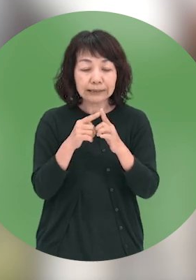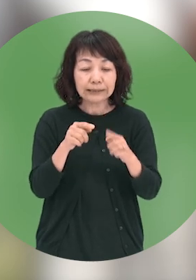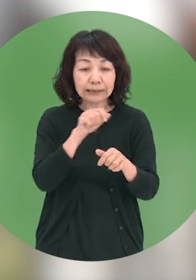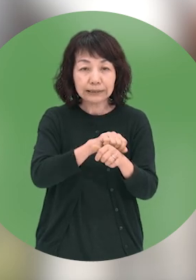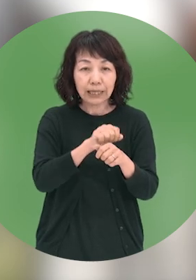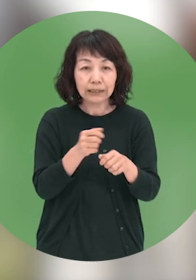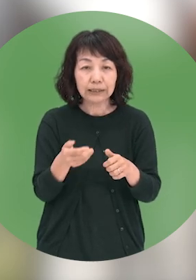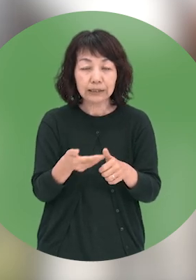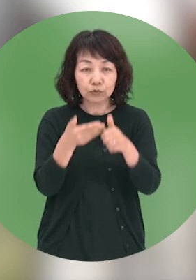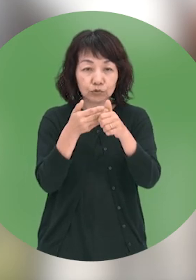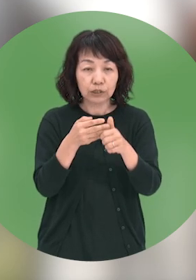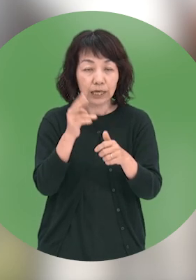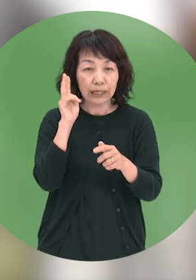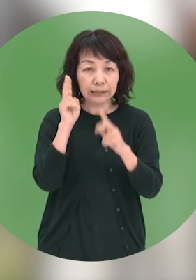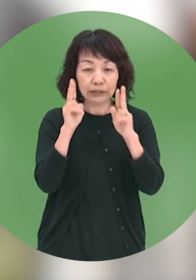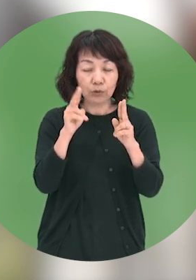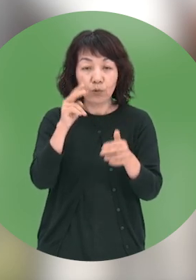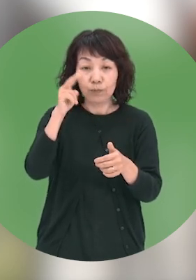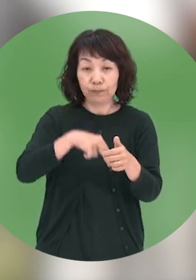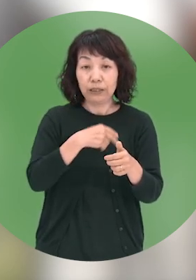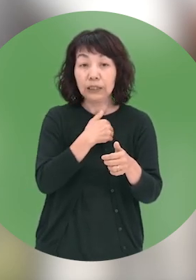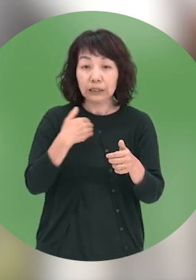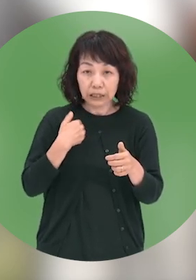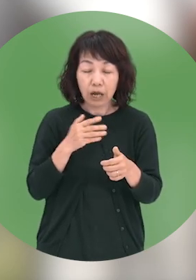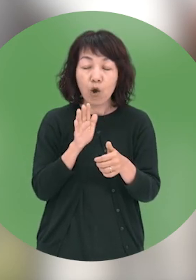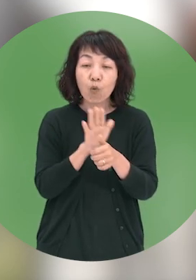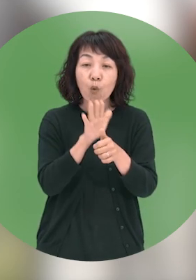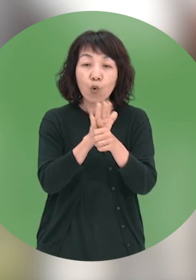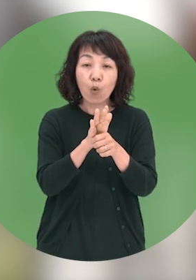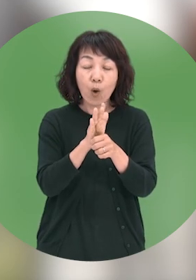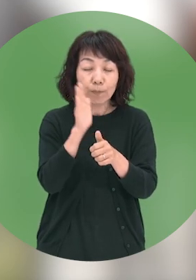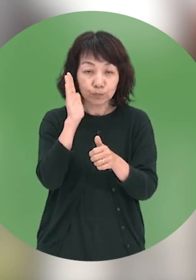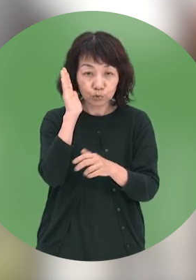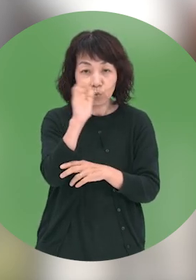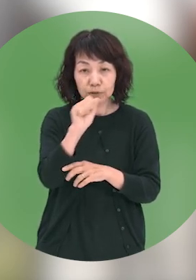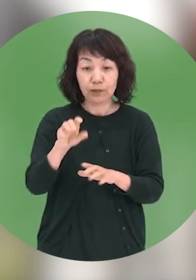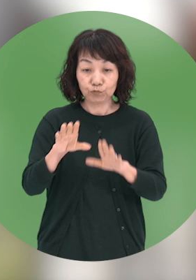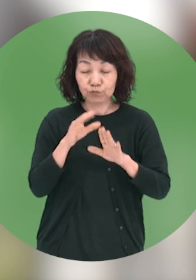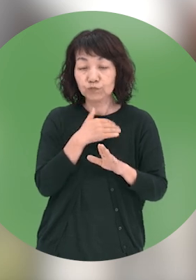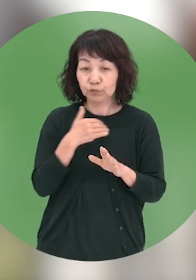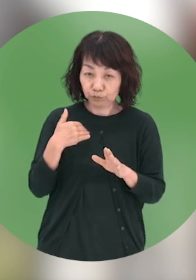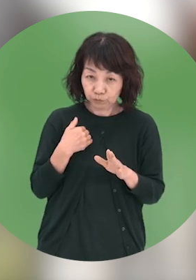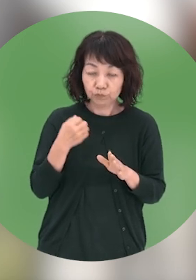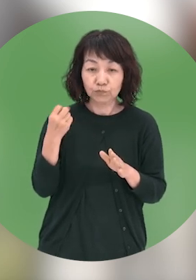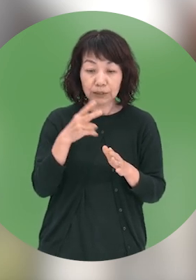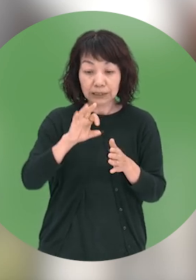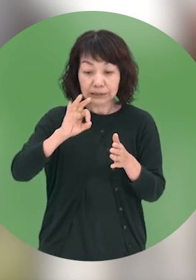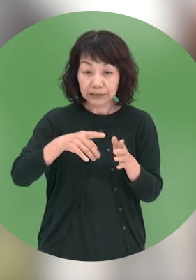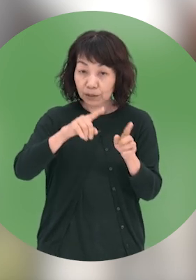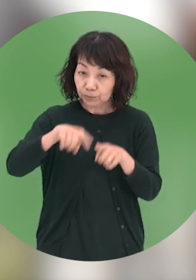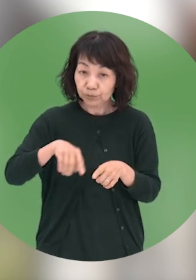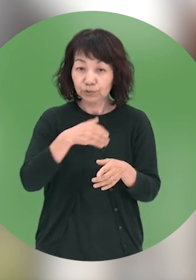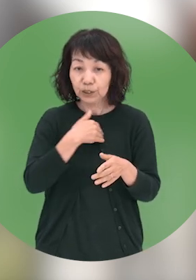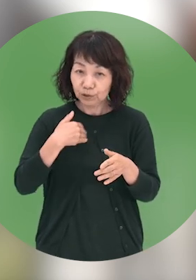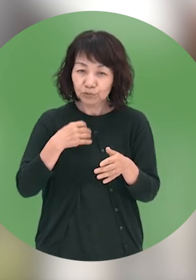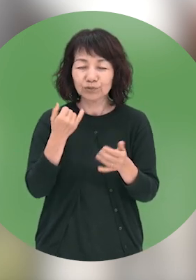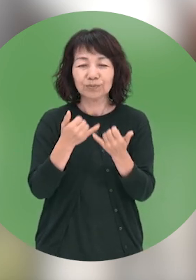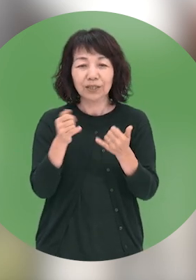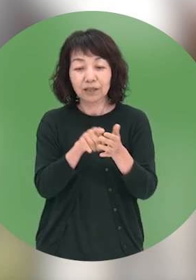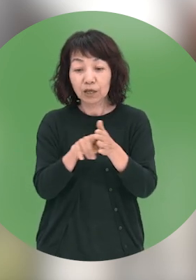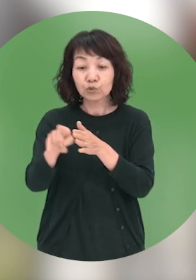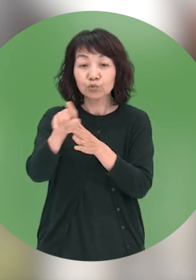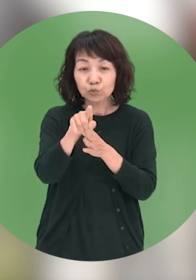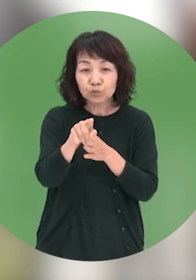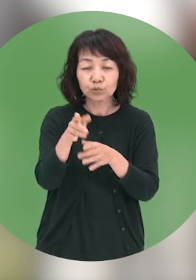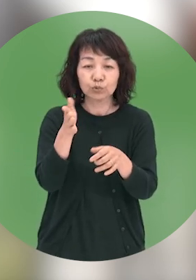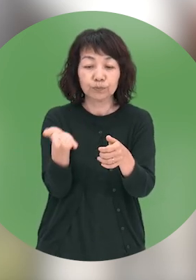るとフォローアップ講座が受講できたり、各種支援制度における優遇措置が受けられるなど、ご覧のさま